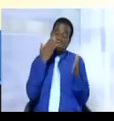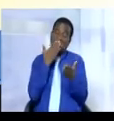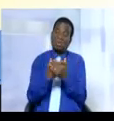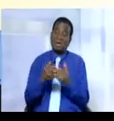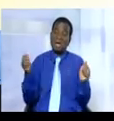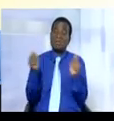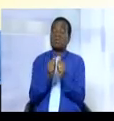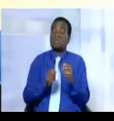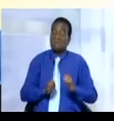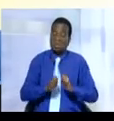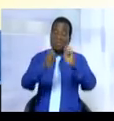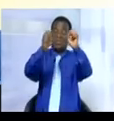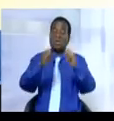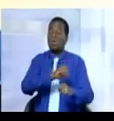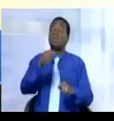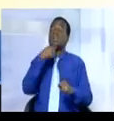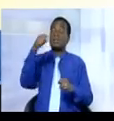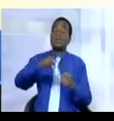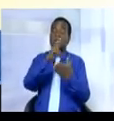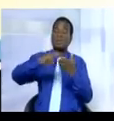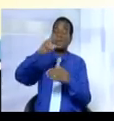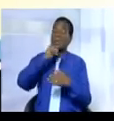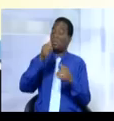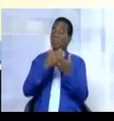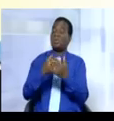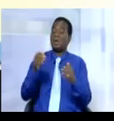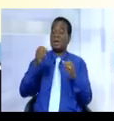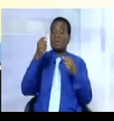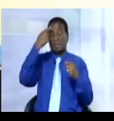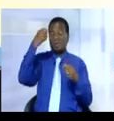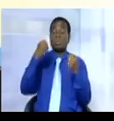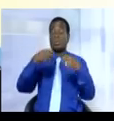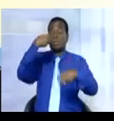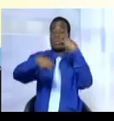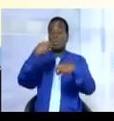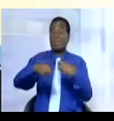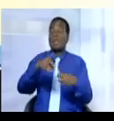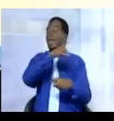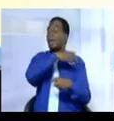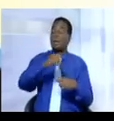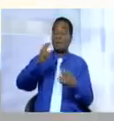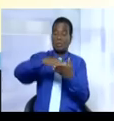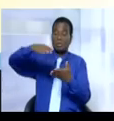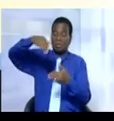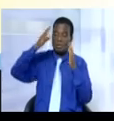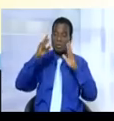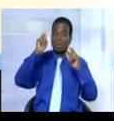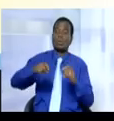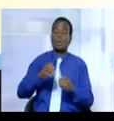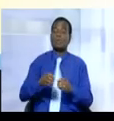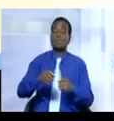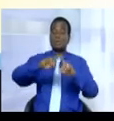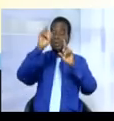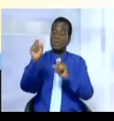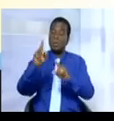efforts que les enseignants font, on dit que l'université n'est plus crédible. Mais pourquoi? À cause de tous ces problèmes. Donc l'étudiant doit s'interroger lui-même sur ses propres objectifs en